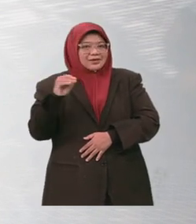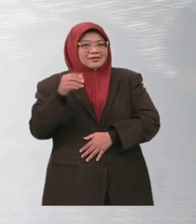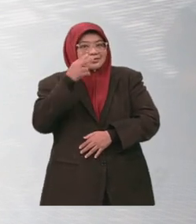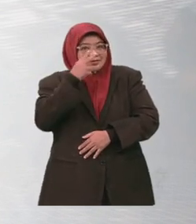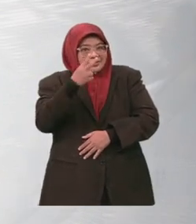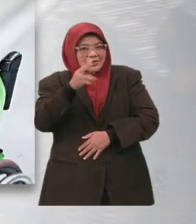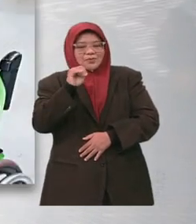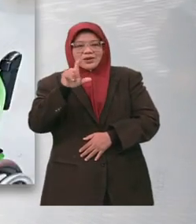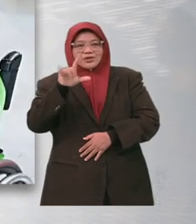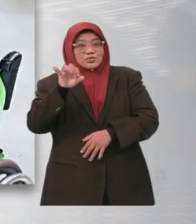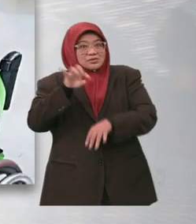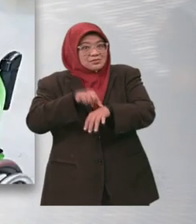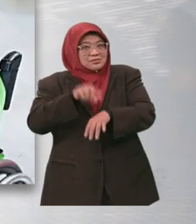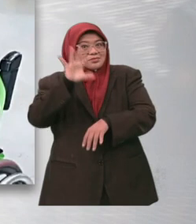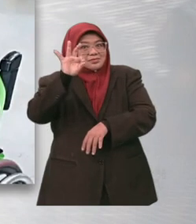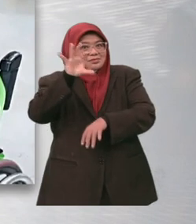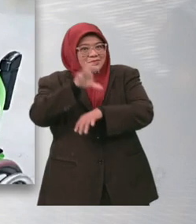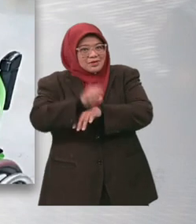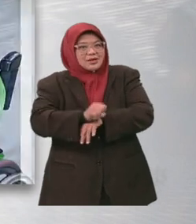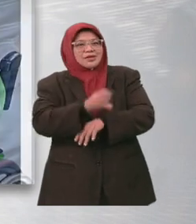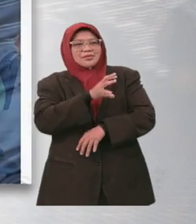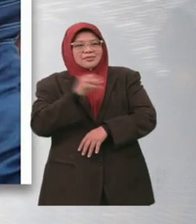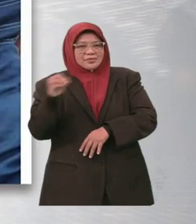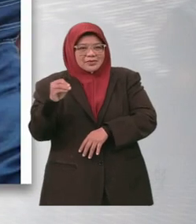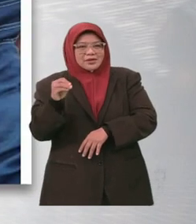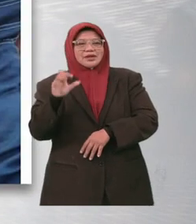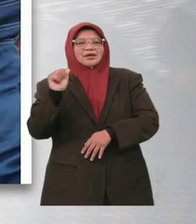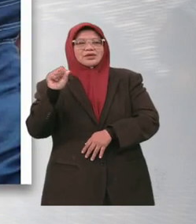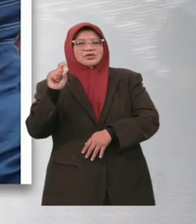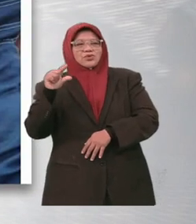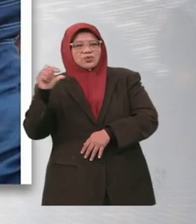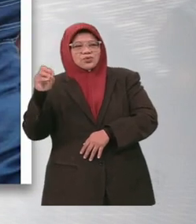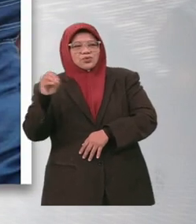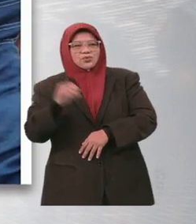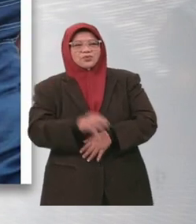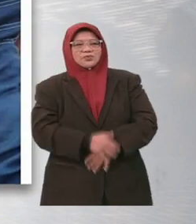meletop 09.00 ini di Australia dan platform Astro